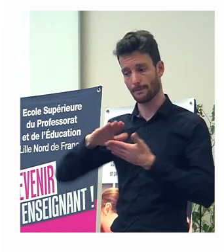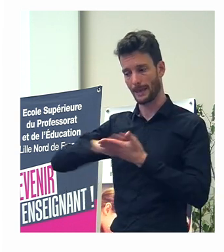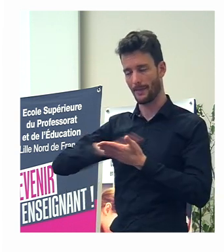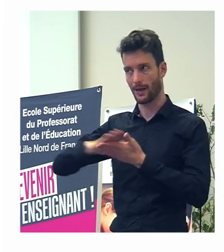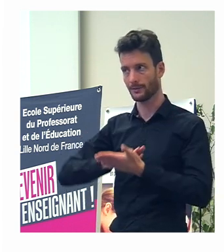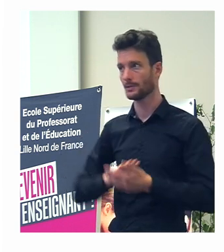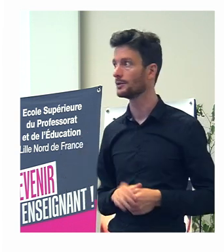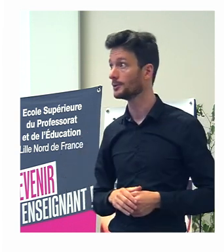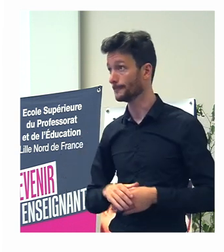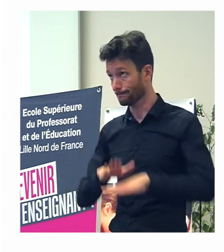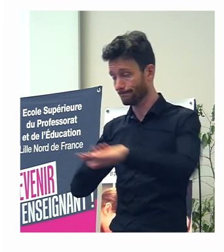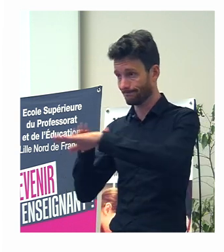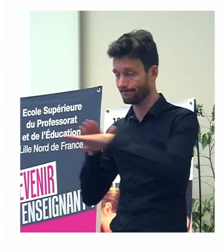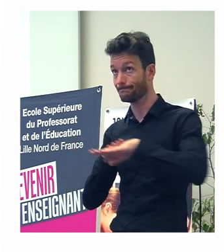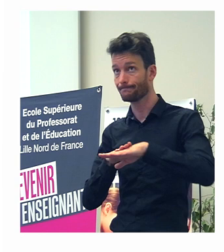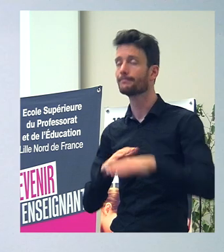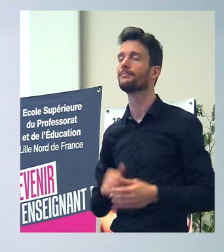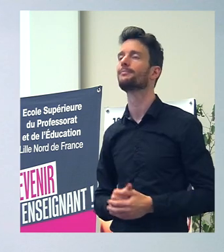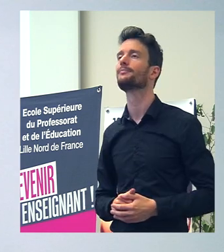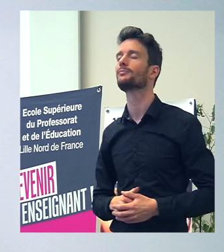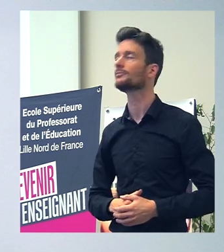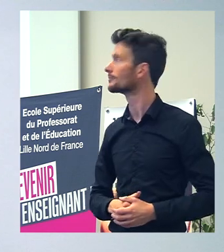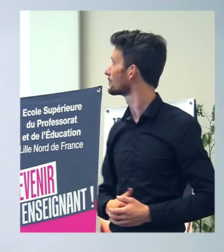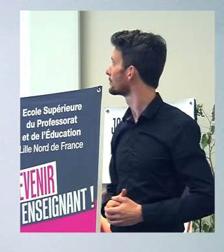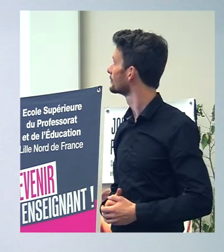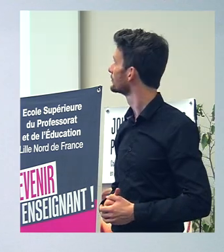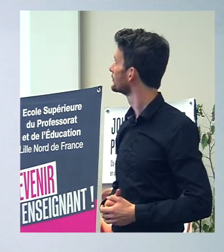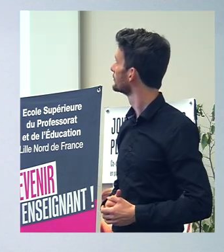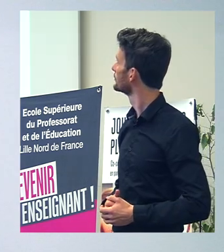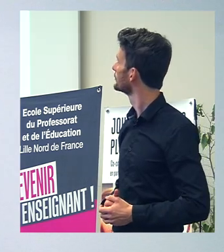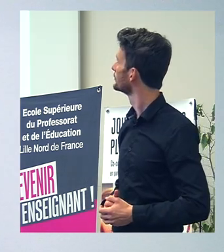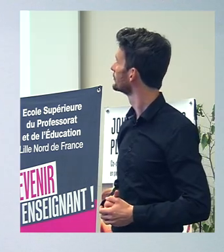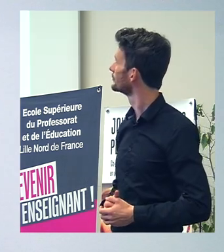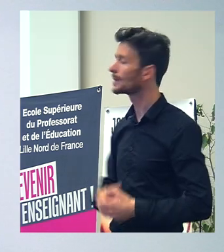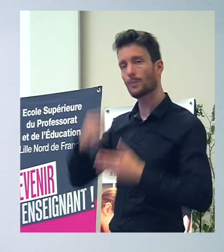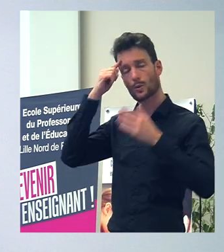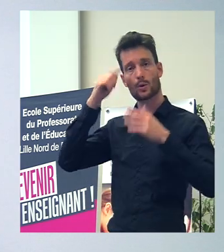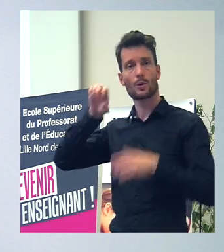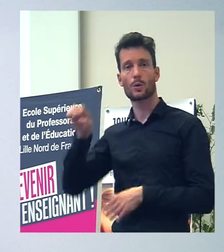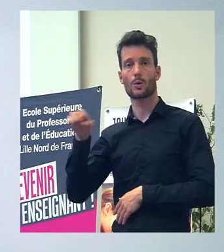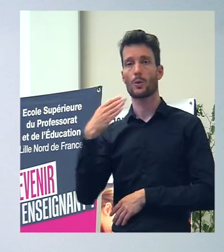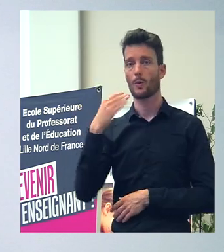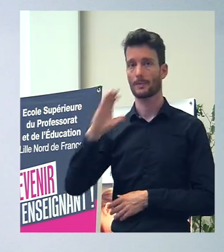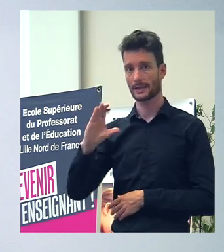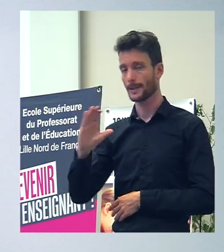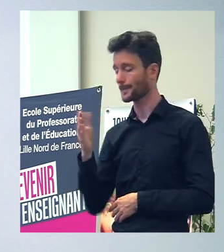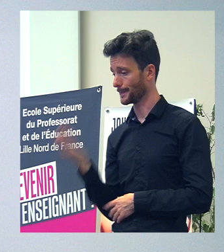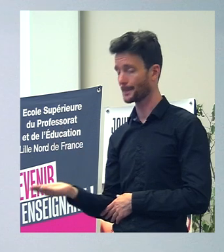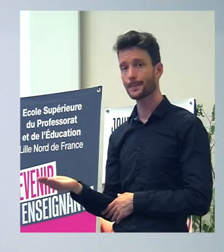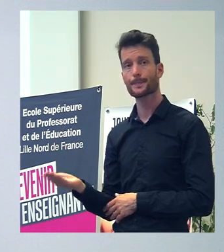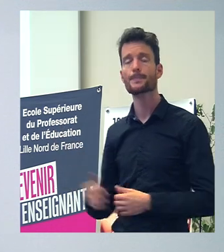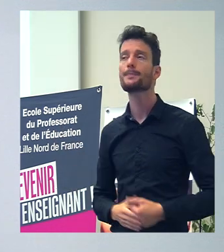j'attire son attention sur le fait qu'en matière d'enseignement moral et civique, il